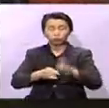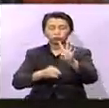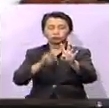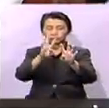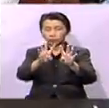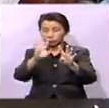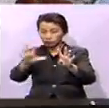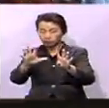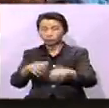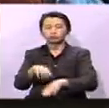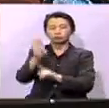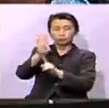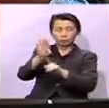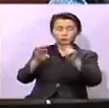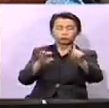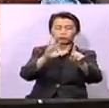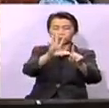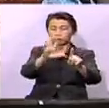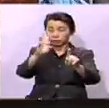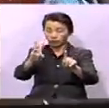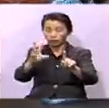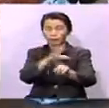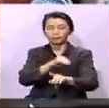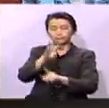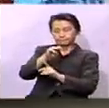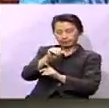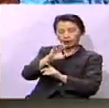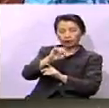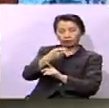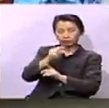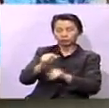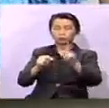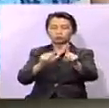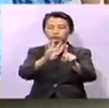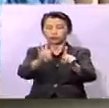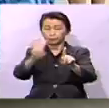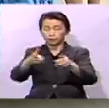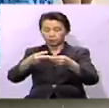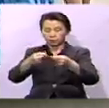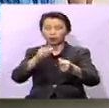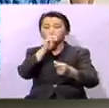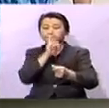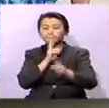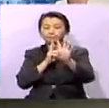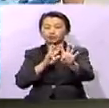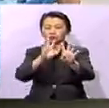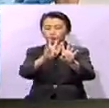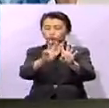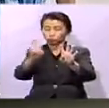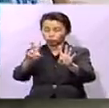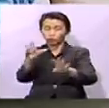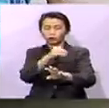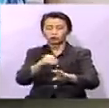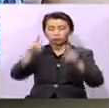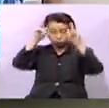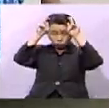445, Bacok 156, Macang 404, Tanah Merah 472 dan